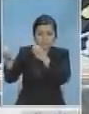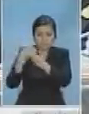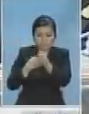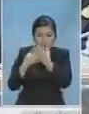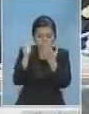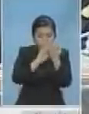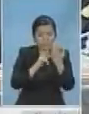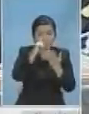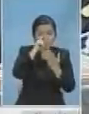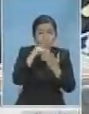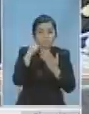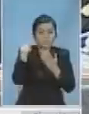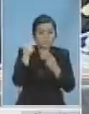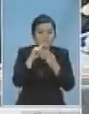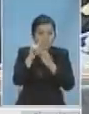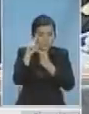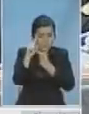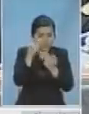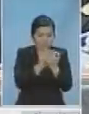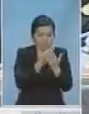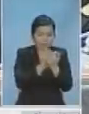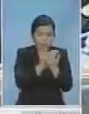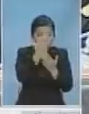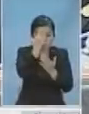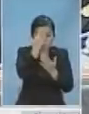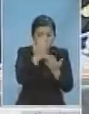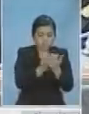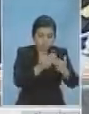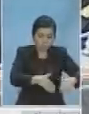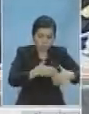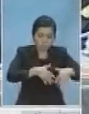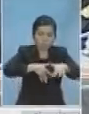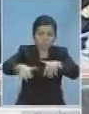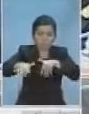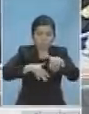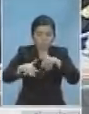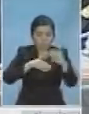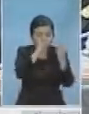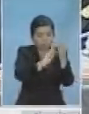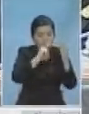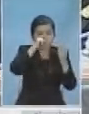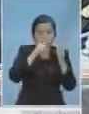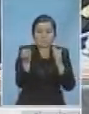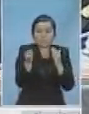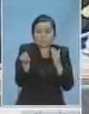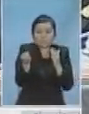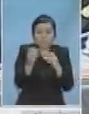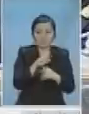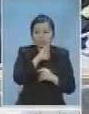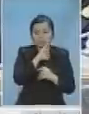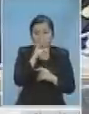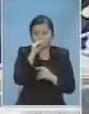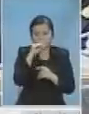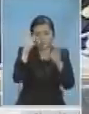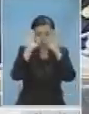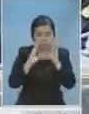ที่1ท่านบอกว่ารายได้ต่อหัวของประชากรของประเทศไทยยังต่ำอยู่นะครับถ้าพูดภาษาวิชาการก็เรียกว่า